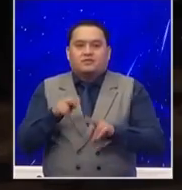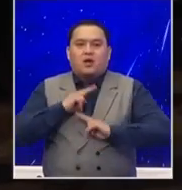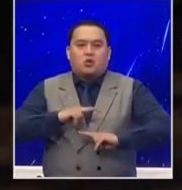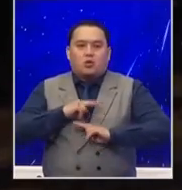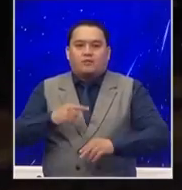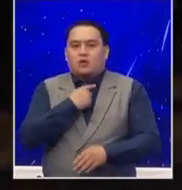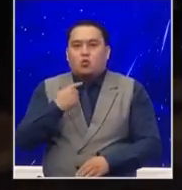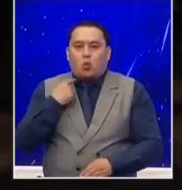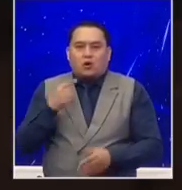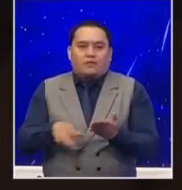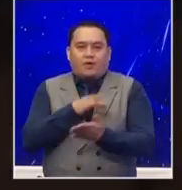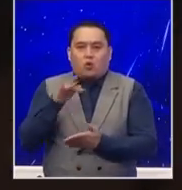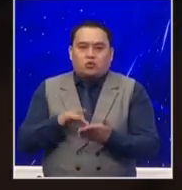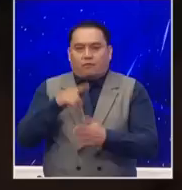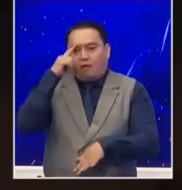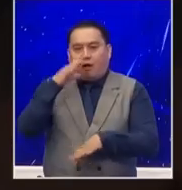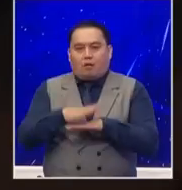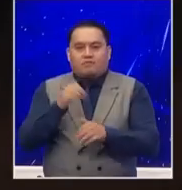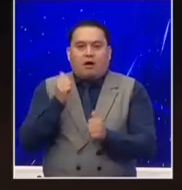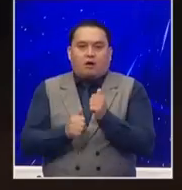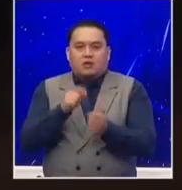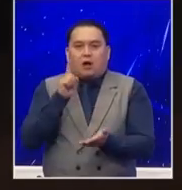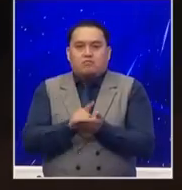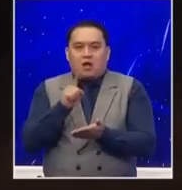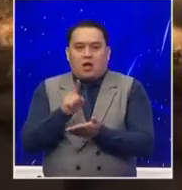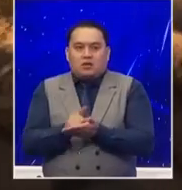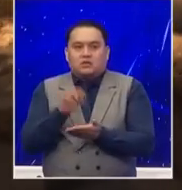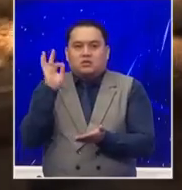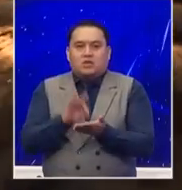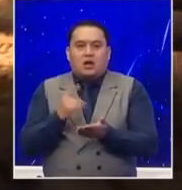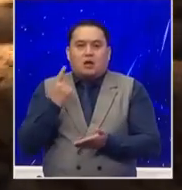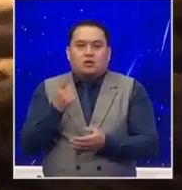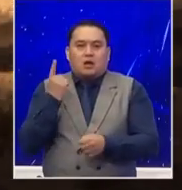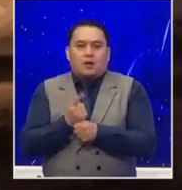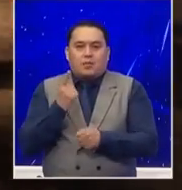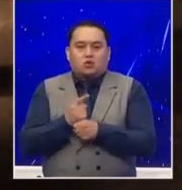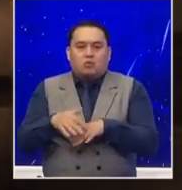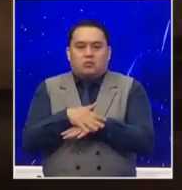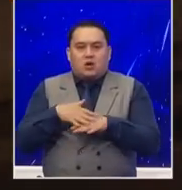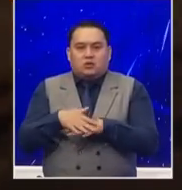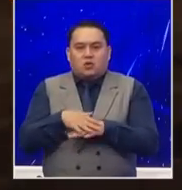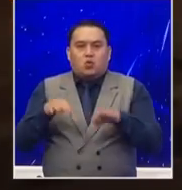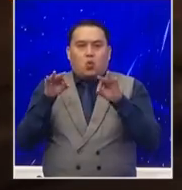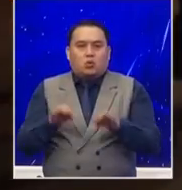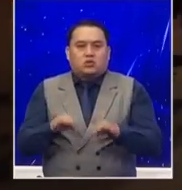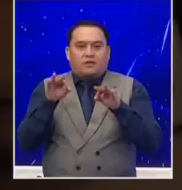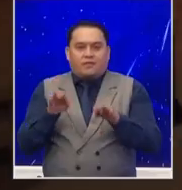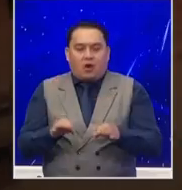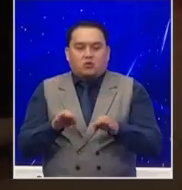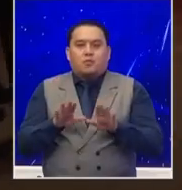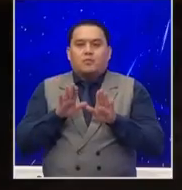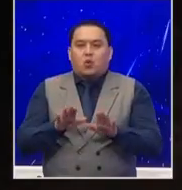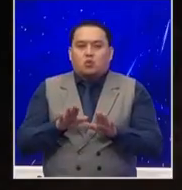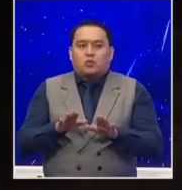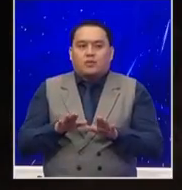сотрудники Талдыкурганского городского акимата. У каждого свои обязанности, но цель одна – не допустить массовое скопление людей. Связано это